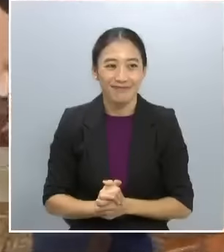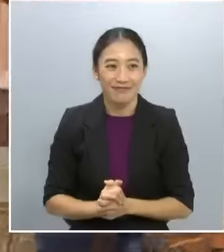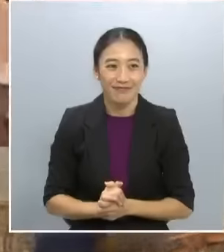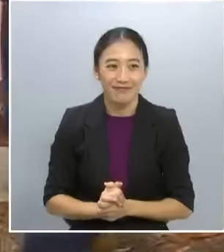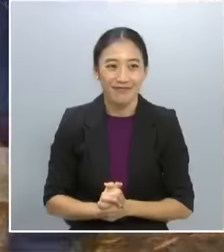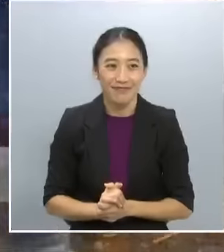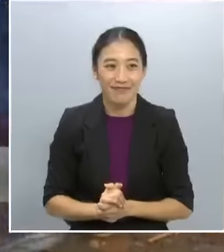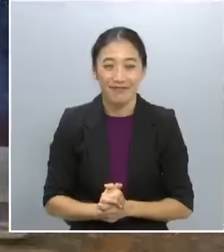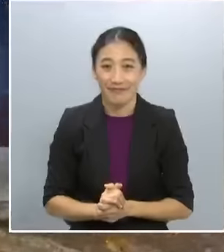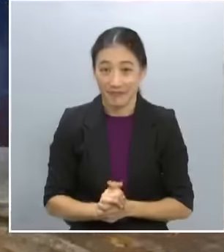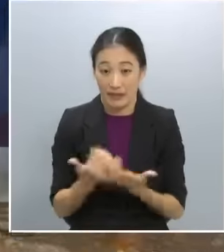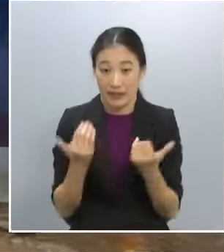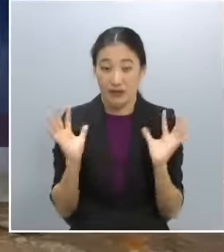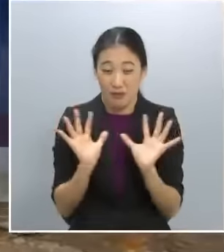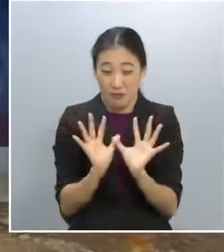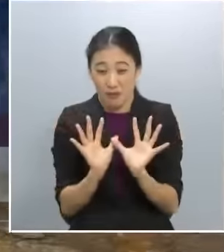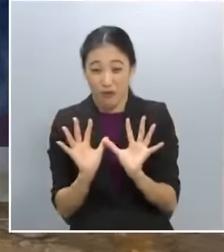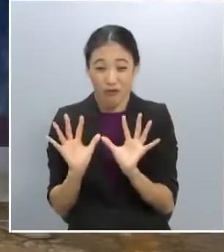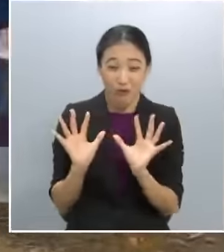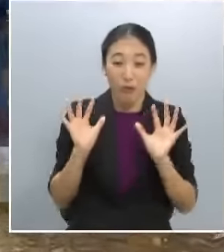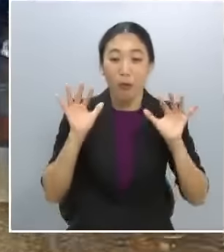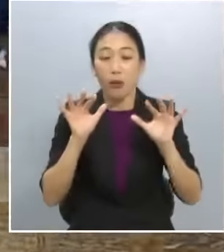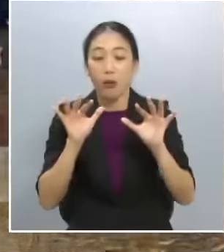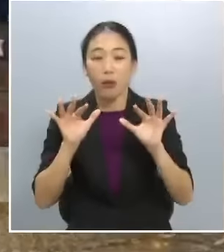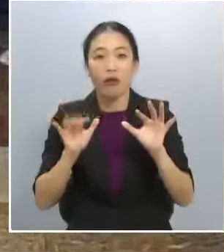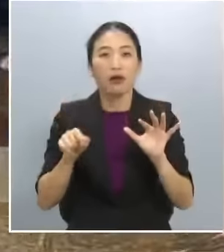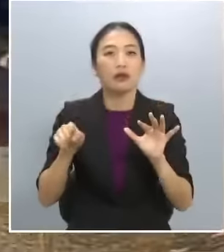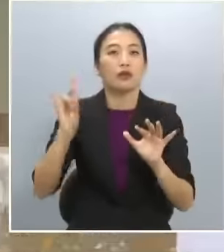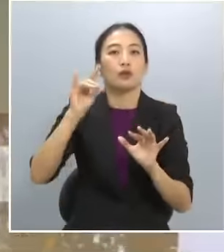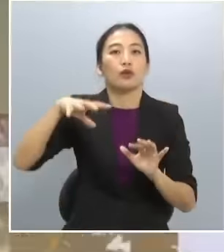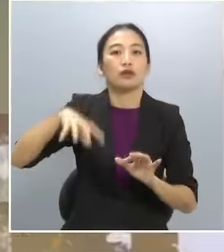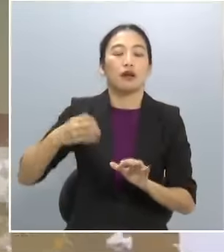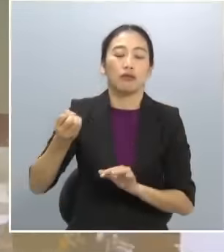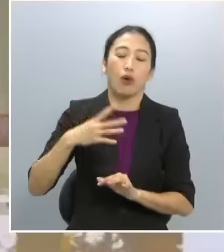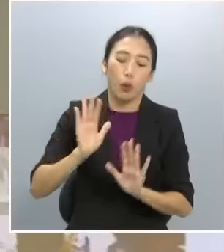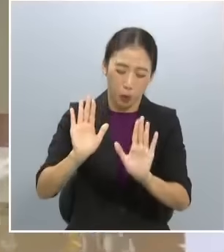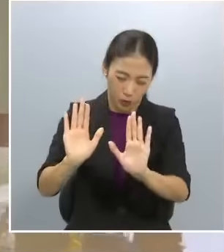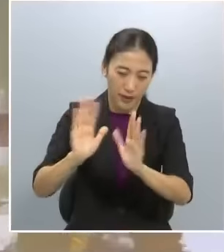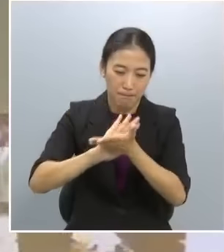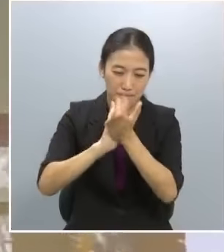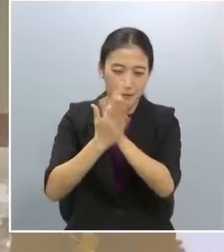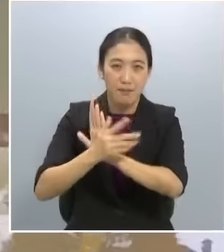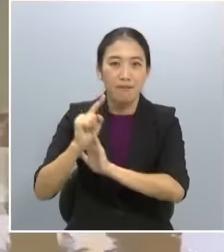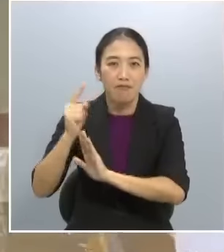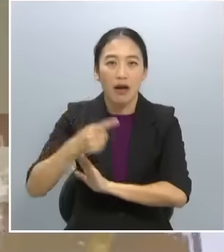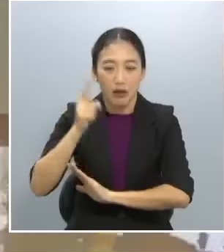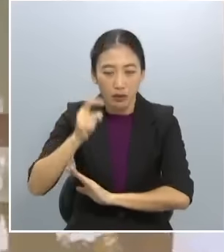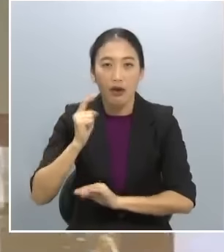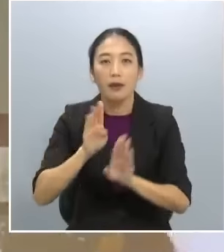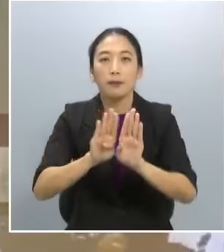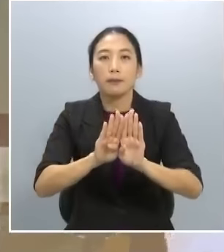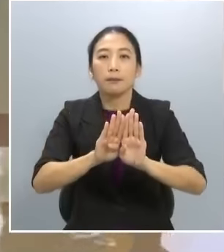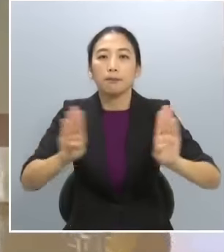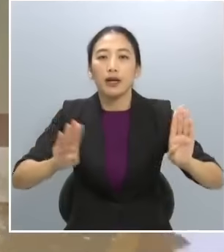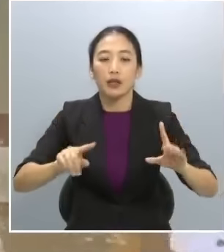ไหม นี่ตอนนี้คือคนเยอะมากค่ะทางสวนสัตว์บอกว่าต้องปรับแล้วนะคะต่อไปจะเปิดให้ดูน้องหมูเด้งเป็นรอบละ5นาที